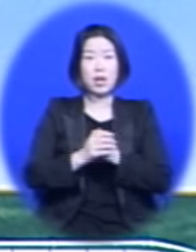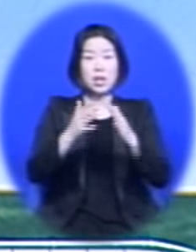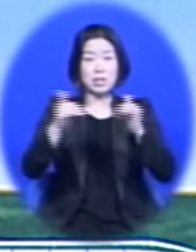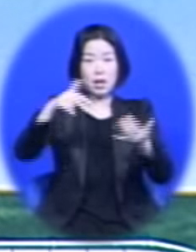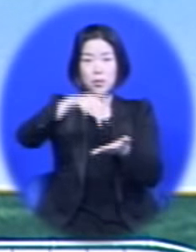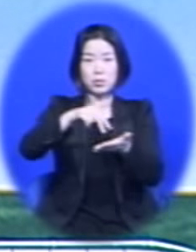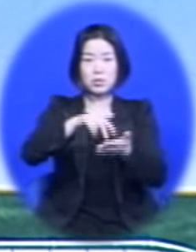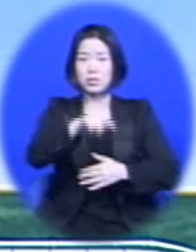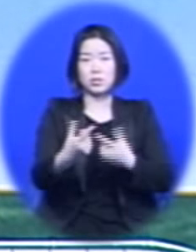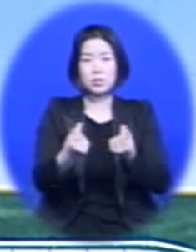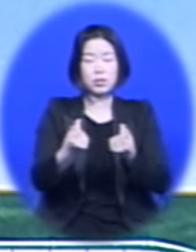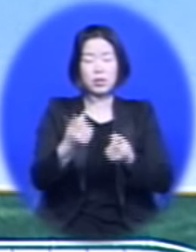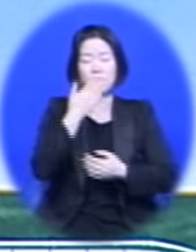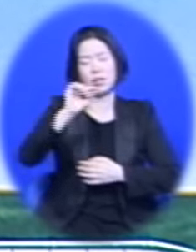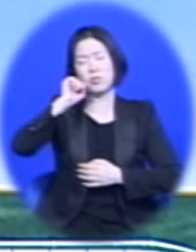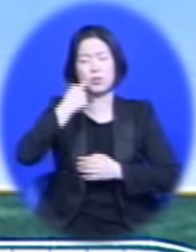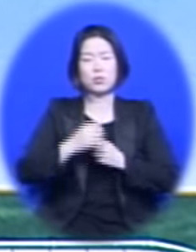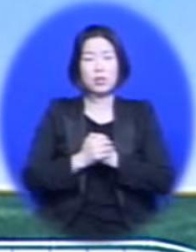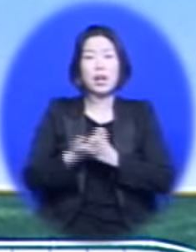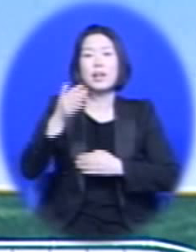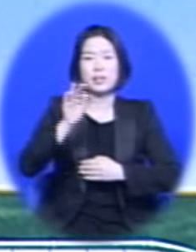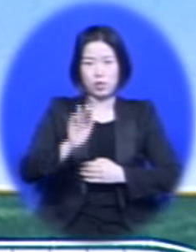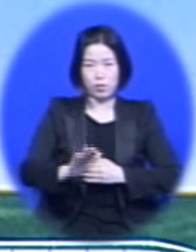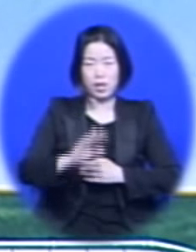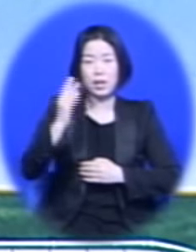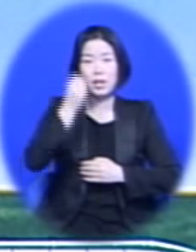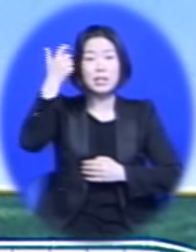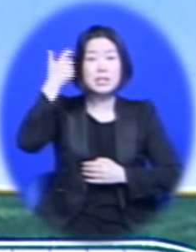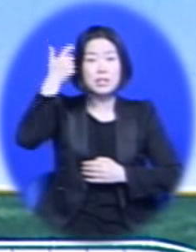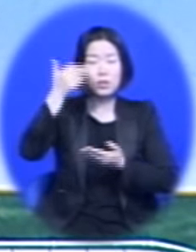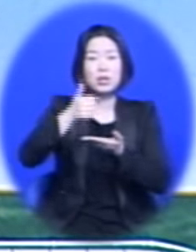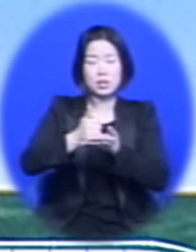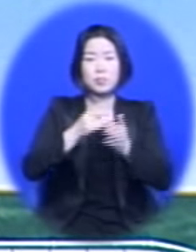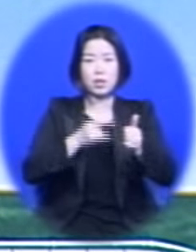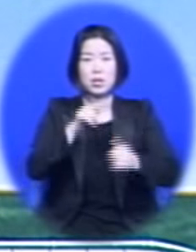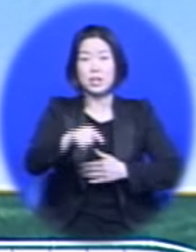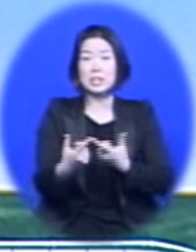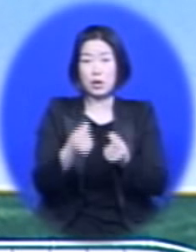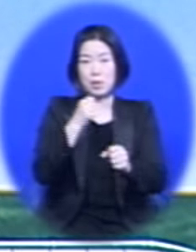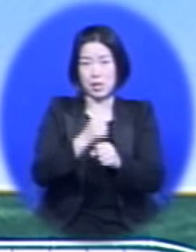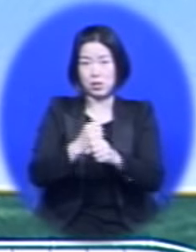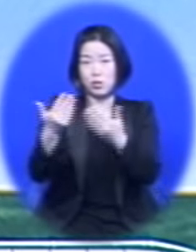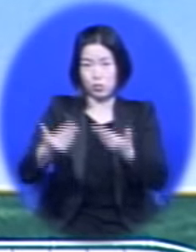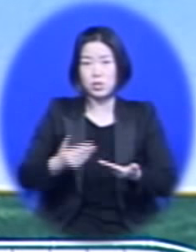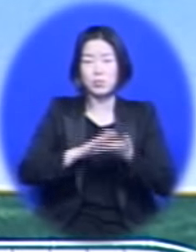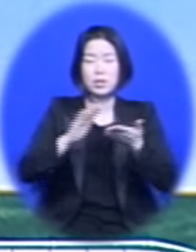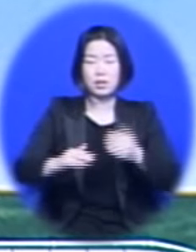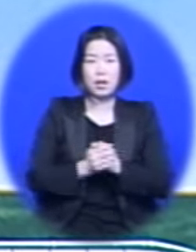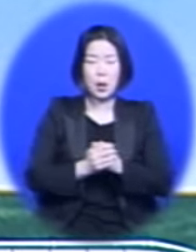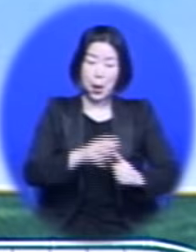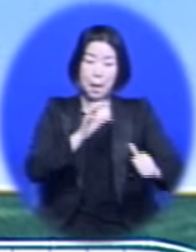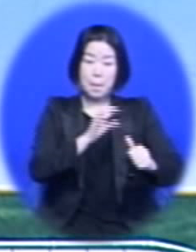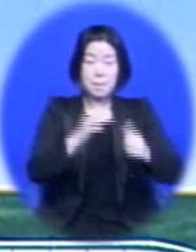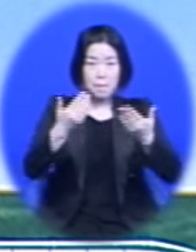사람으로서는 그렇게 할 수가 없지요. 그런데 성령께서 그렇게 만드십니다.